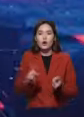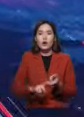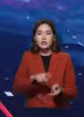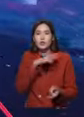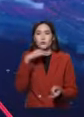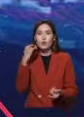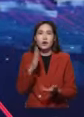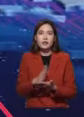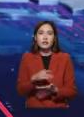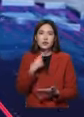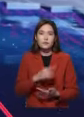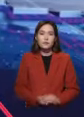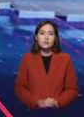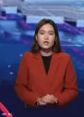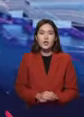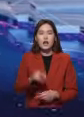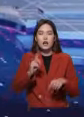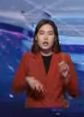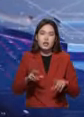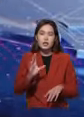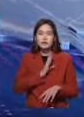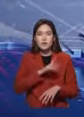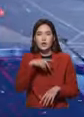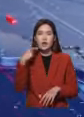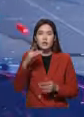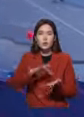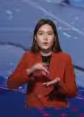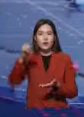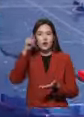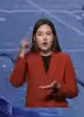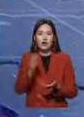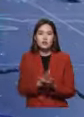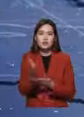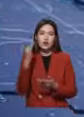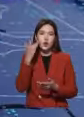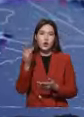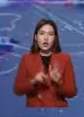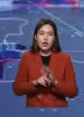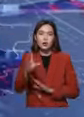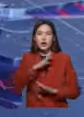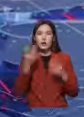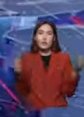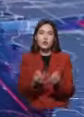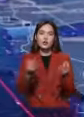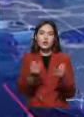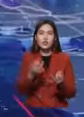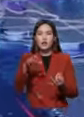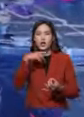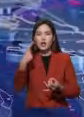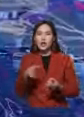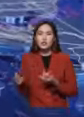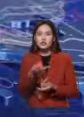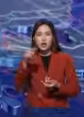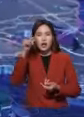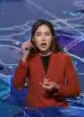отыр. Кейінгі кезде Ресей дипломатиясы Орталық Азияға бет бұра бастады. Владимир Путиннің сұхбатында Ресей Орталық Азия форматындағы саммит туралы